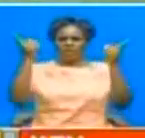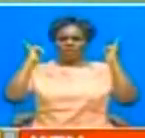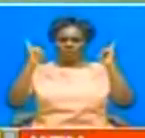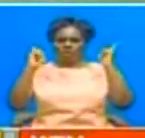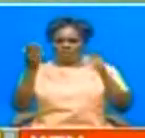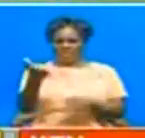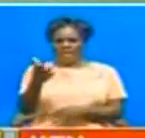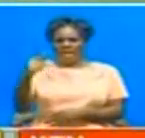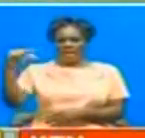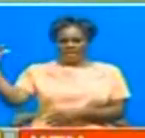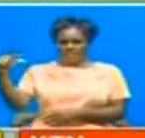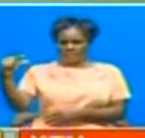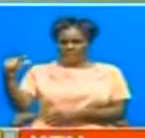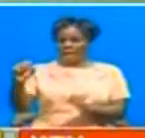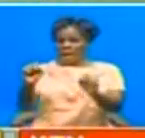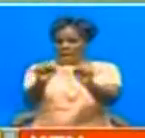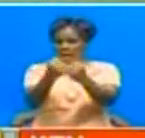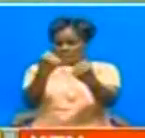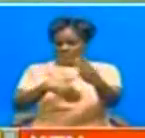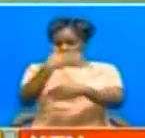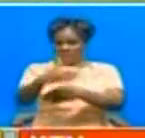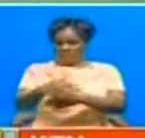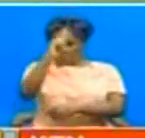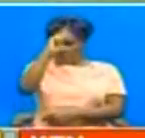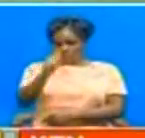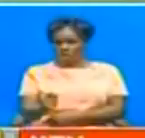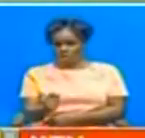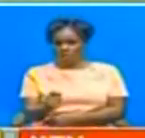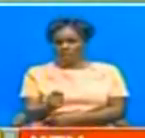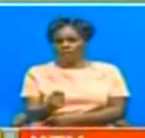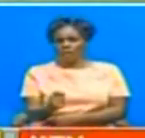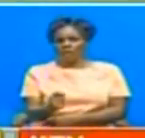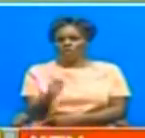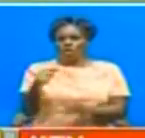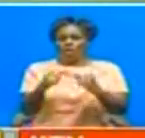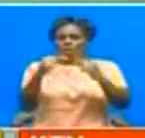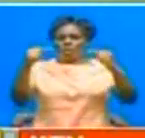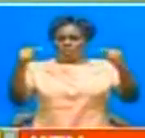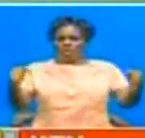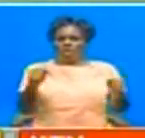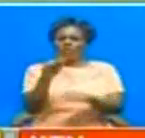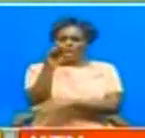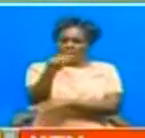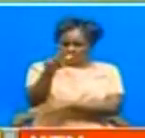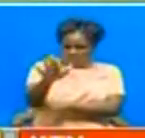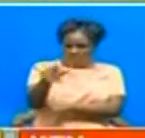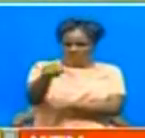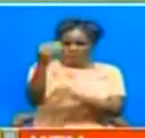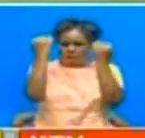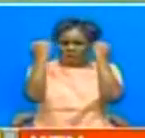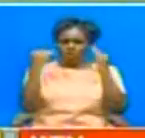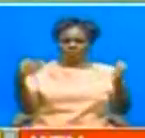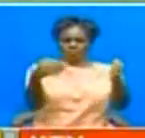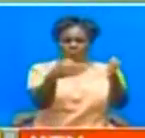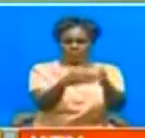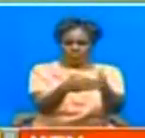cha huko Gilgil. Haya najiri baada ya jaji wa mahakama kuu Mumbi Ngugi kupinga ombi lao la kutaka mahakama